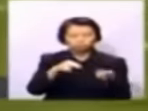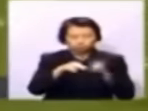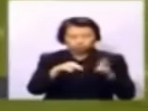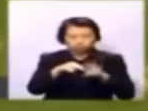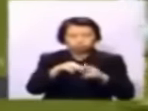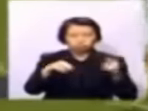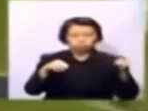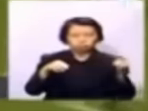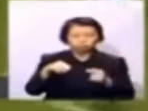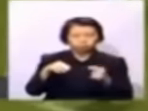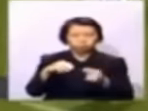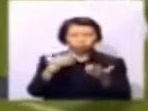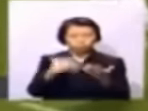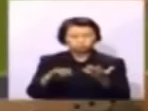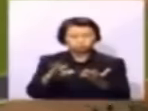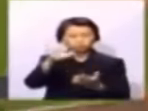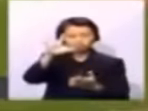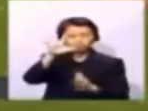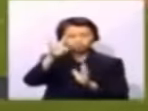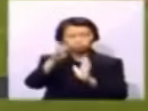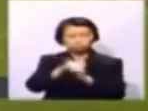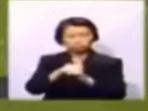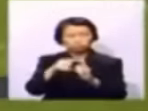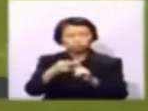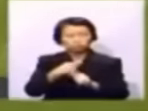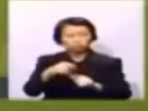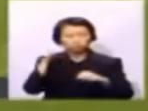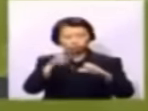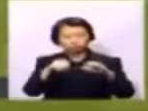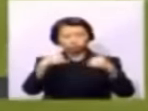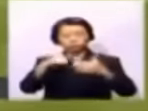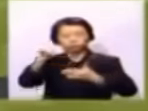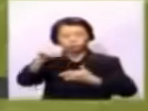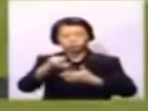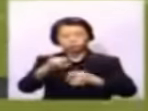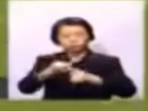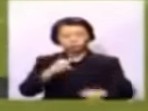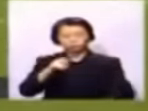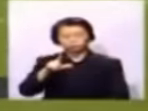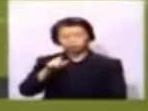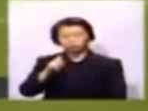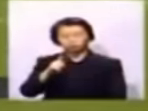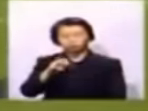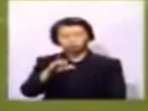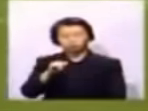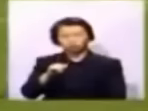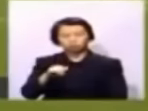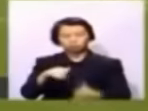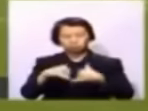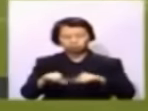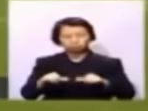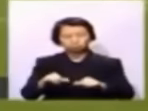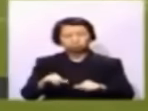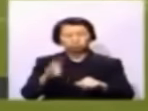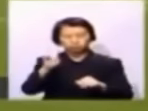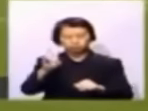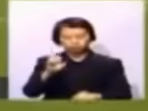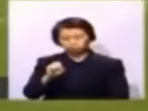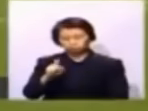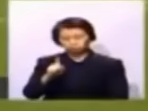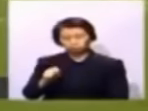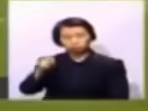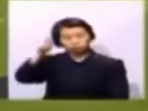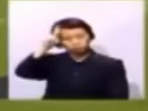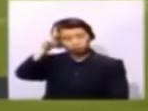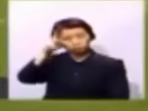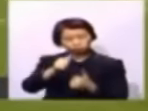menggandakan jaringan selang 5 minit kemudian. Hasil jaringan pemain import dari Latvia, Vitus Kujaukis. Di babak kedua, Kelantan